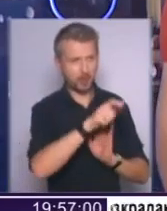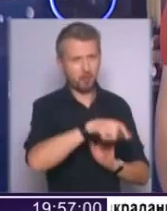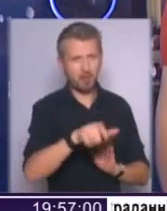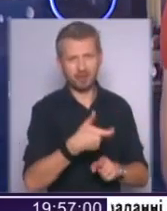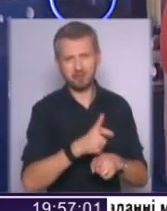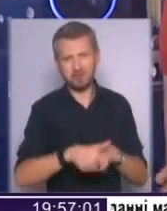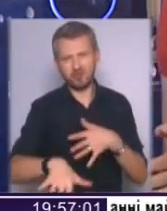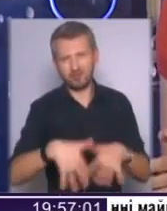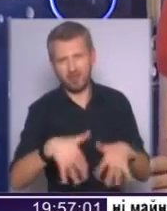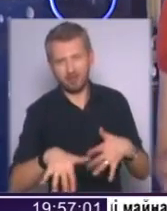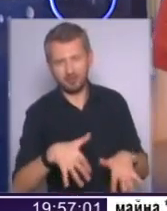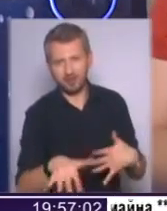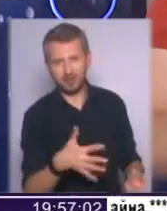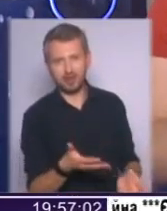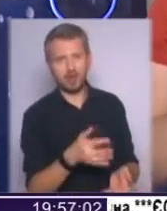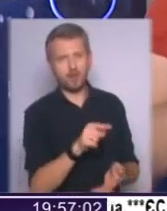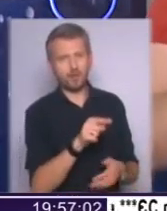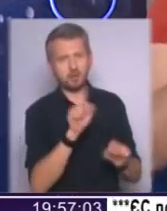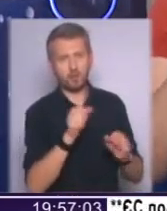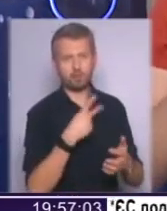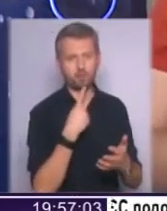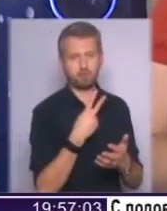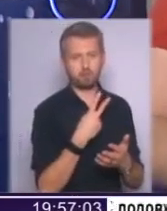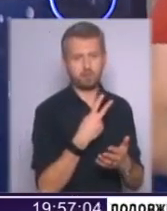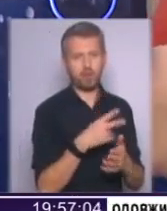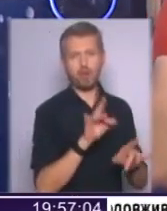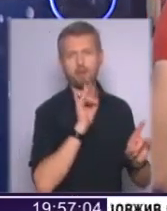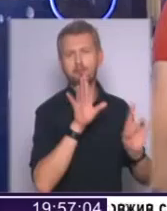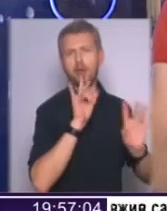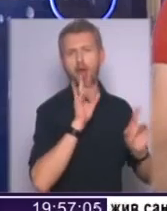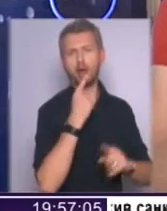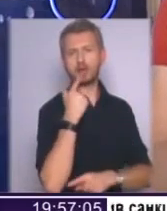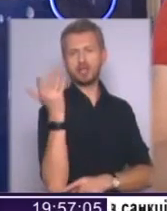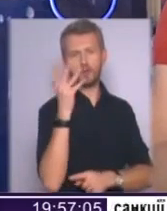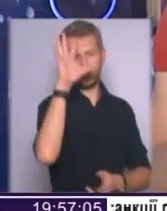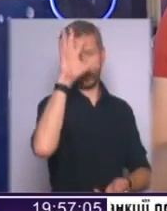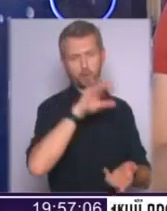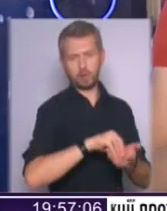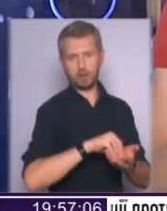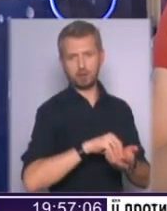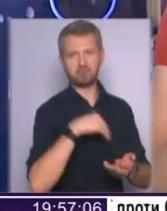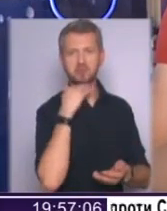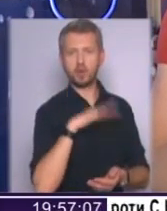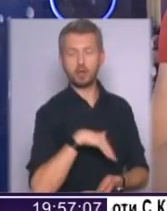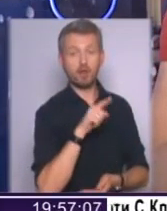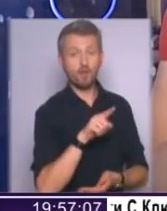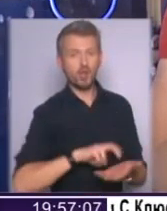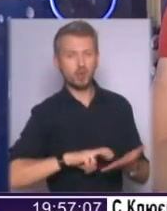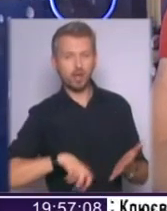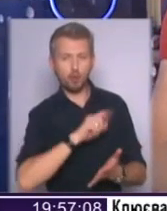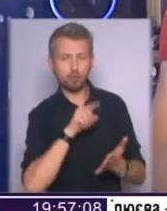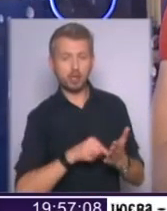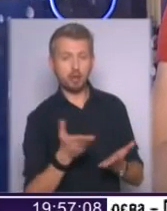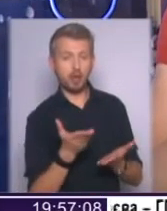в організаційному і в інших питаннях. І вони можуть їм показати, знаєте, якийсь піар-звіт і досить. А от вони дуже часто уникають питання, які